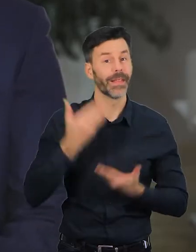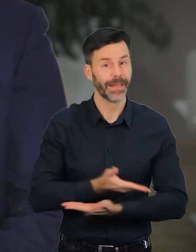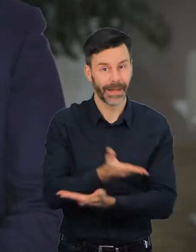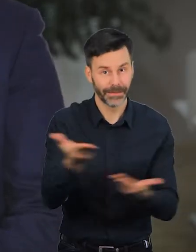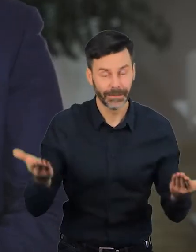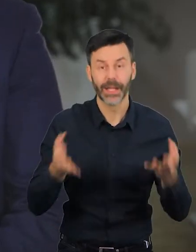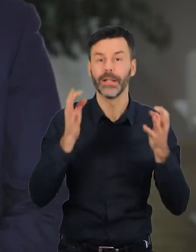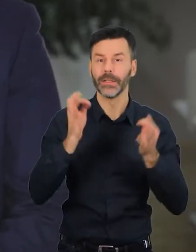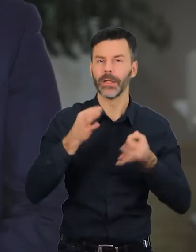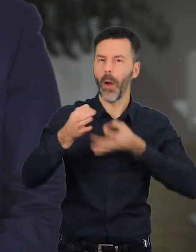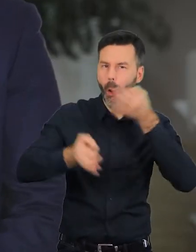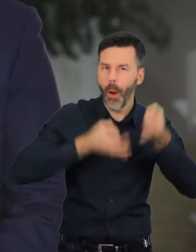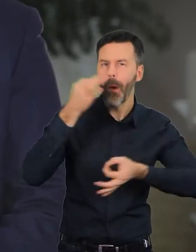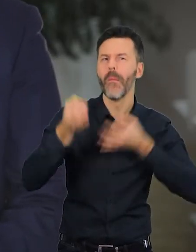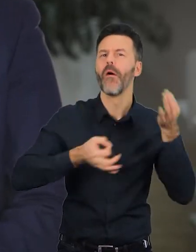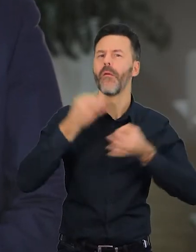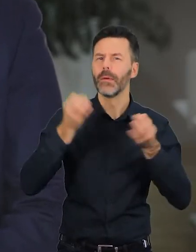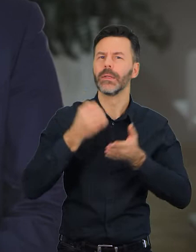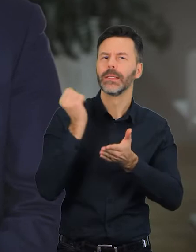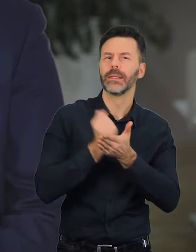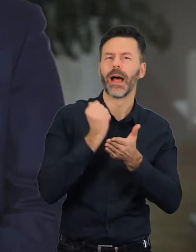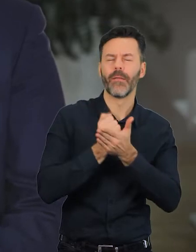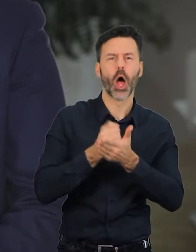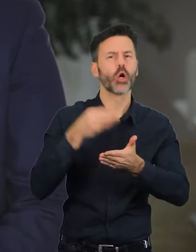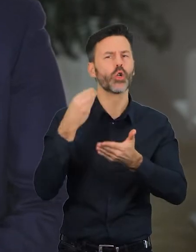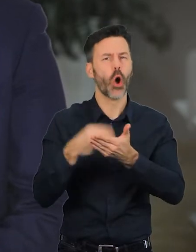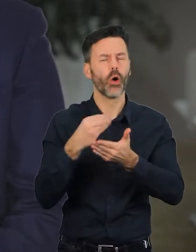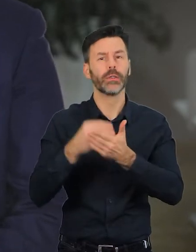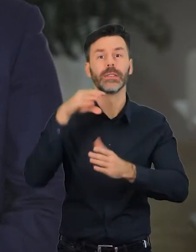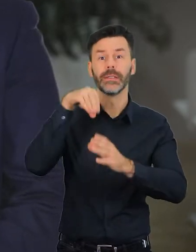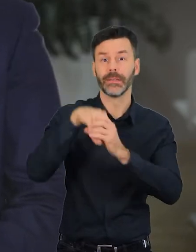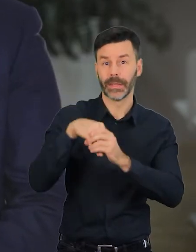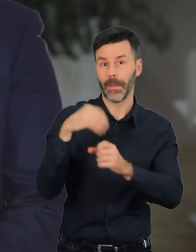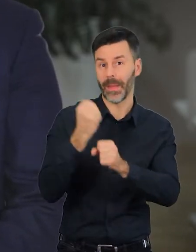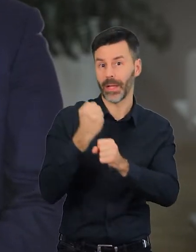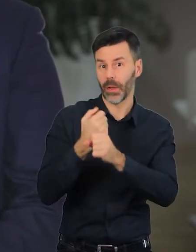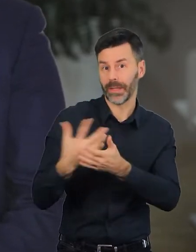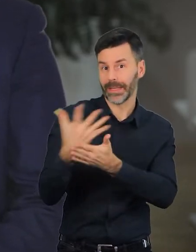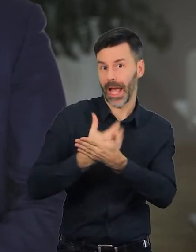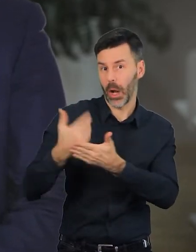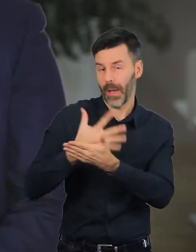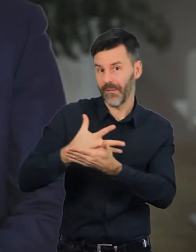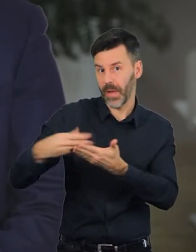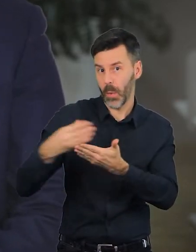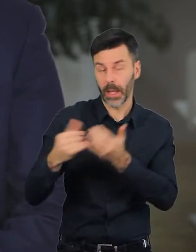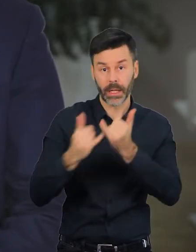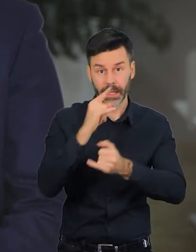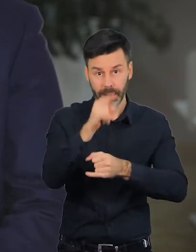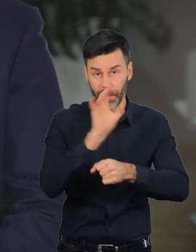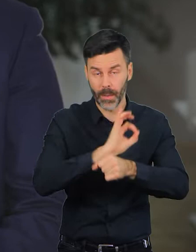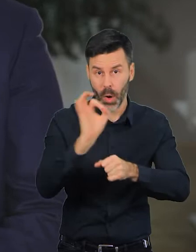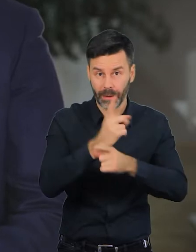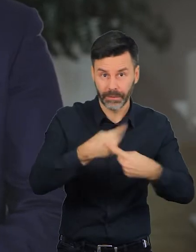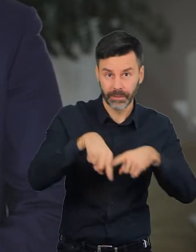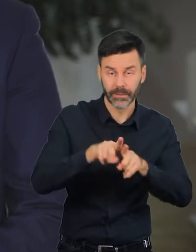Witajcie! Dziś rozwijemy wątpliwości w kwestii rozliczenia kosztów związanych z zaangażowaniem personelu. Realizując projekt, w